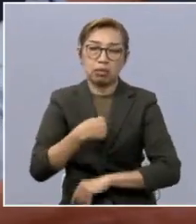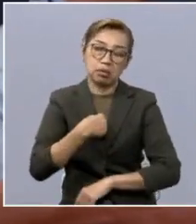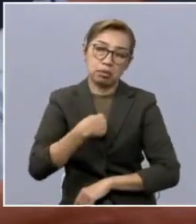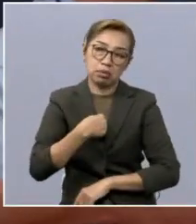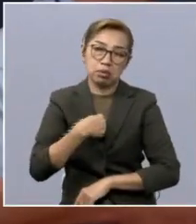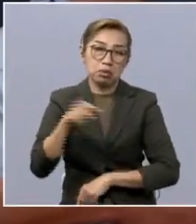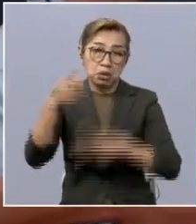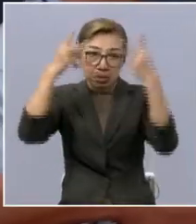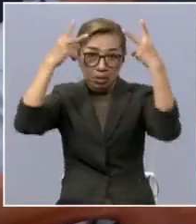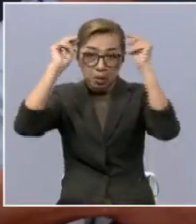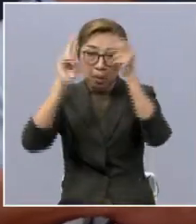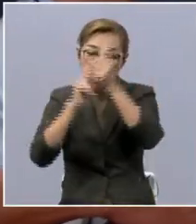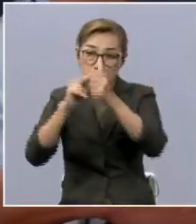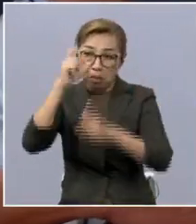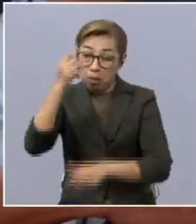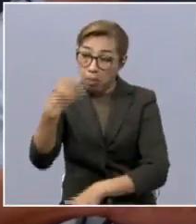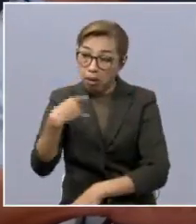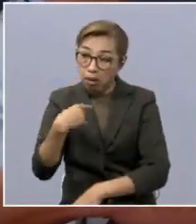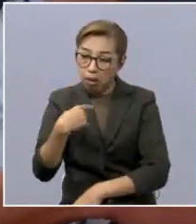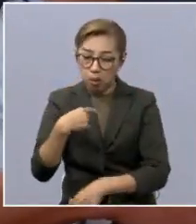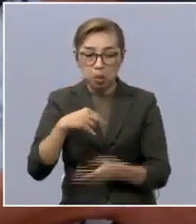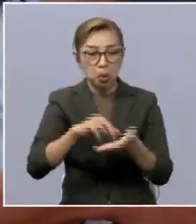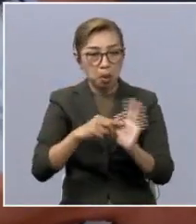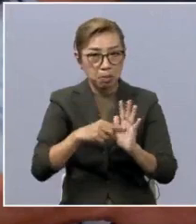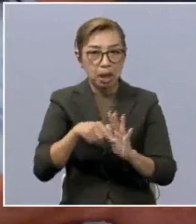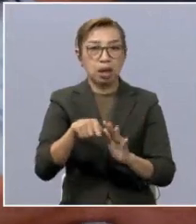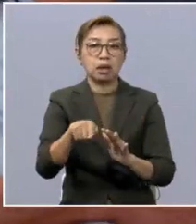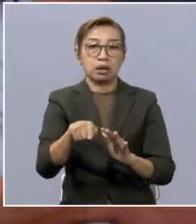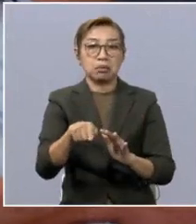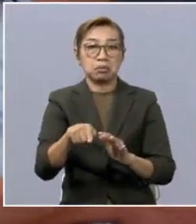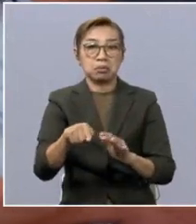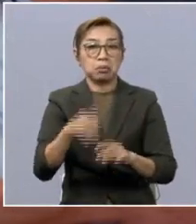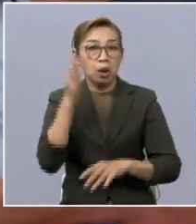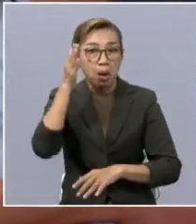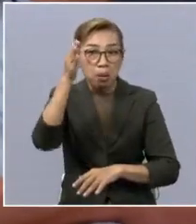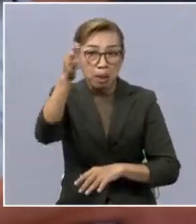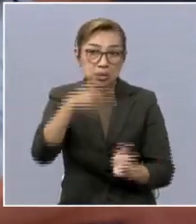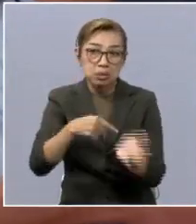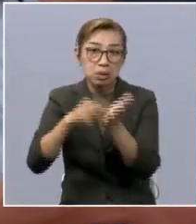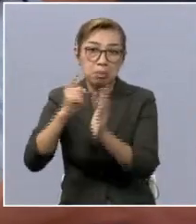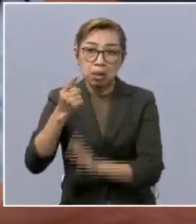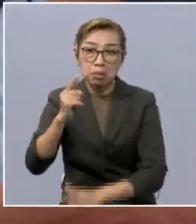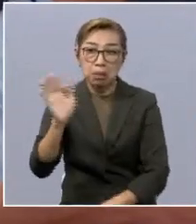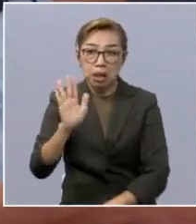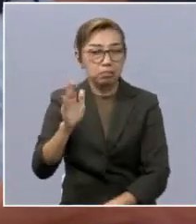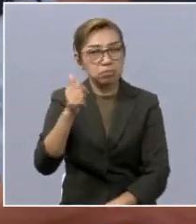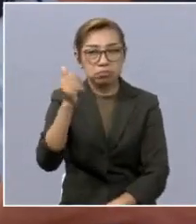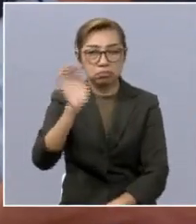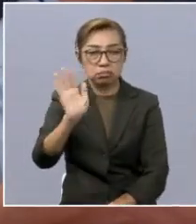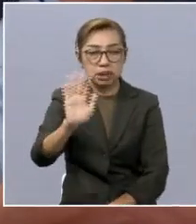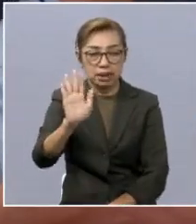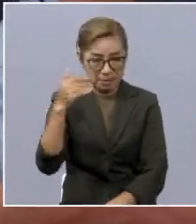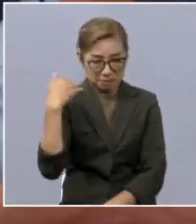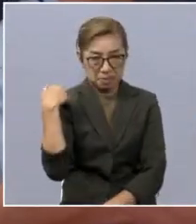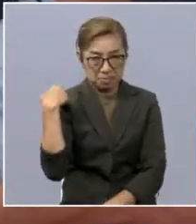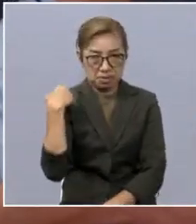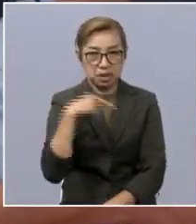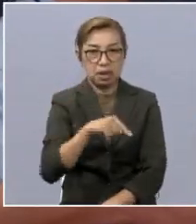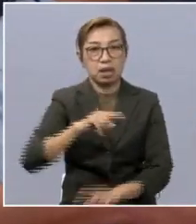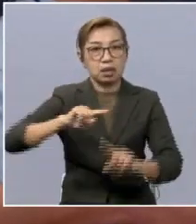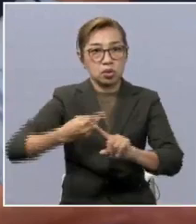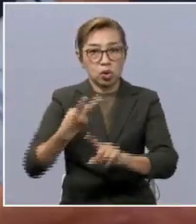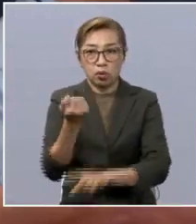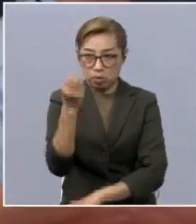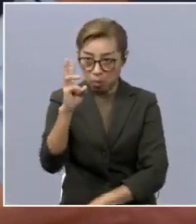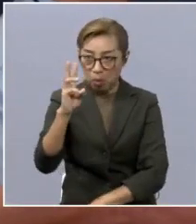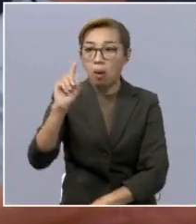างถึงสภาล่มแต่ยัตติไม่ได้ตกไปในวันนั้นทันทีนะครับมันก็มียัตติที่ยังค้างสภาอยู่วันที่16กุมภ